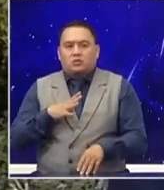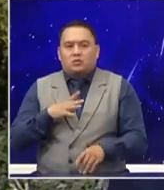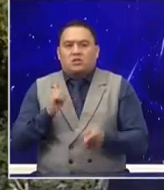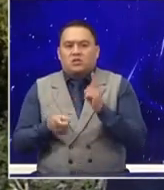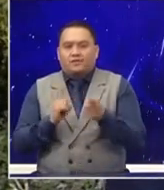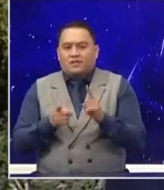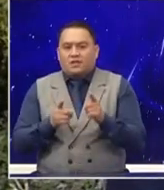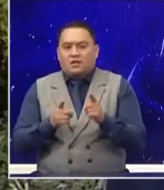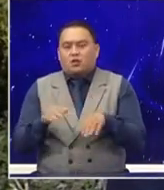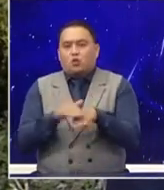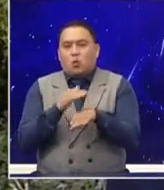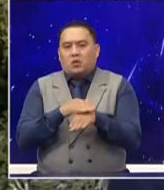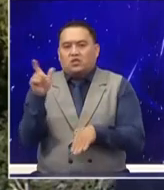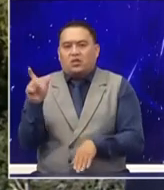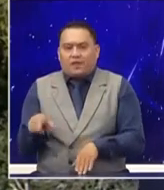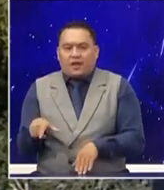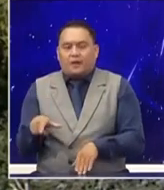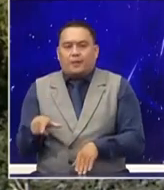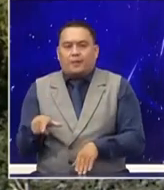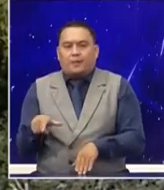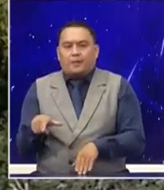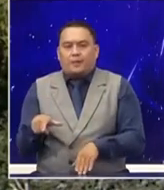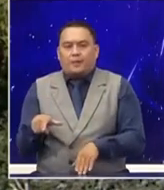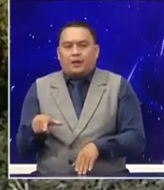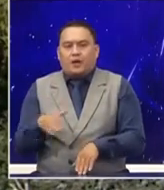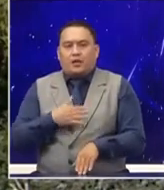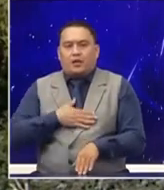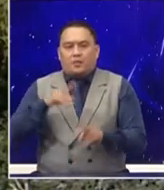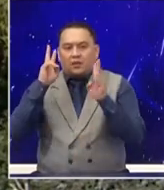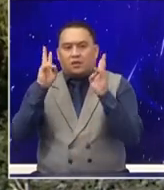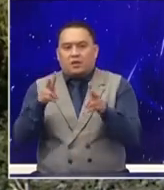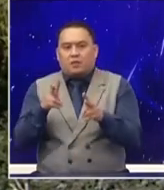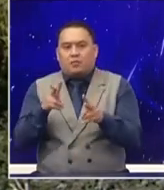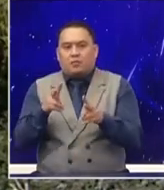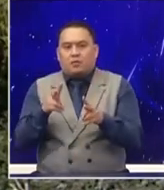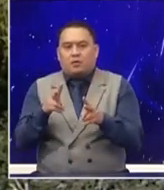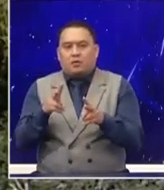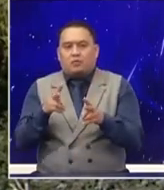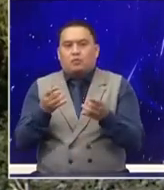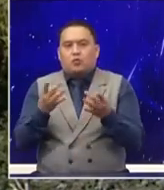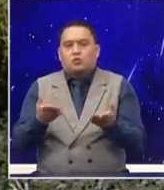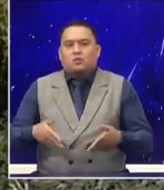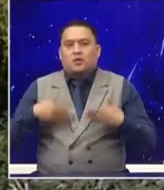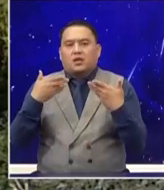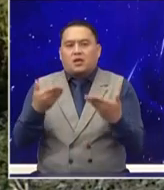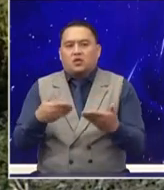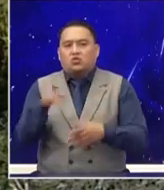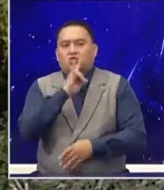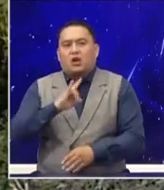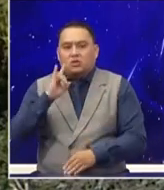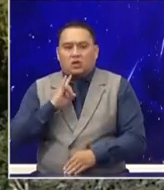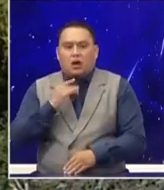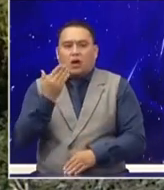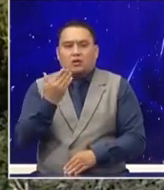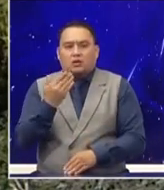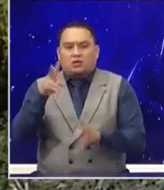Действительно, она очень добрый человек. Она меня не знает. Я пошел тоже по рекомендации к этой женщине. И